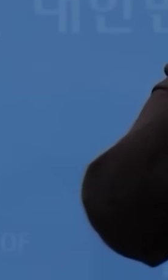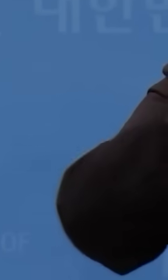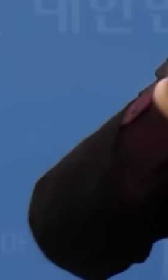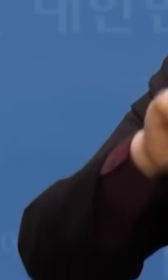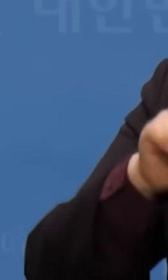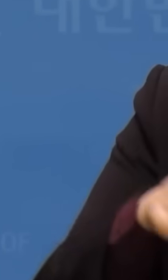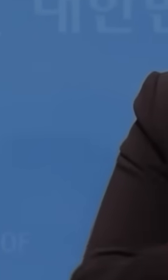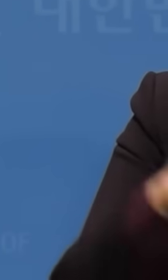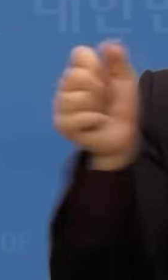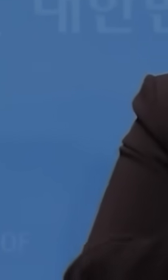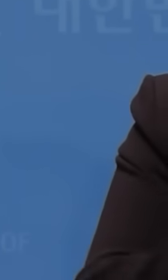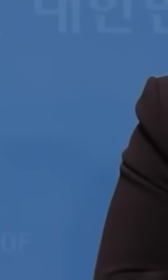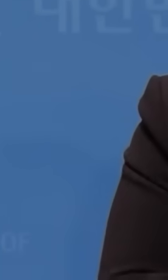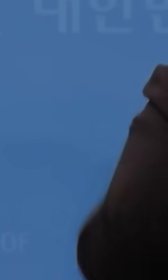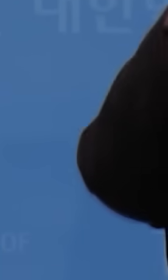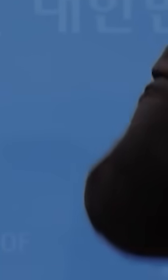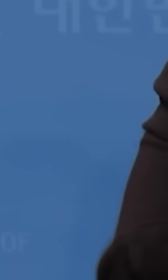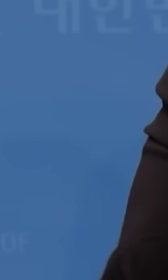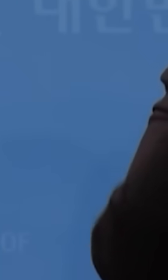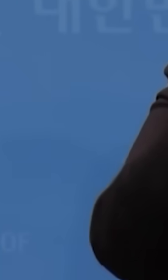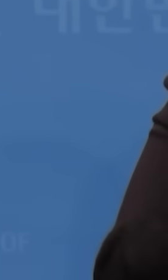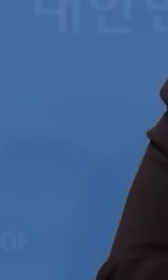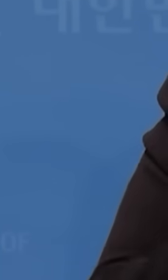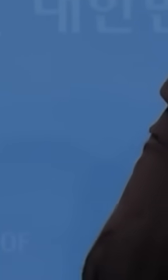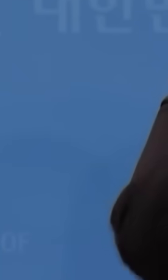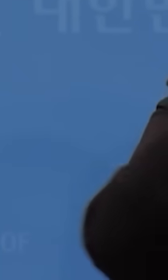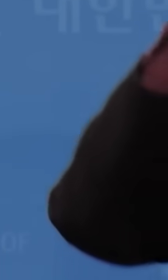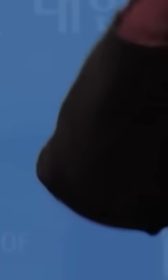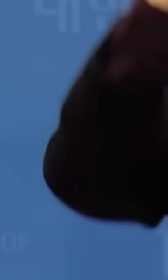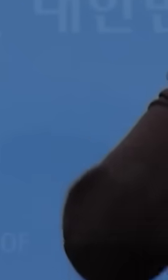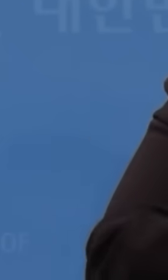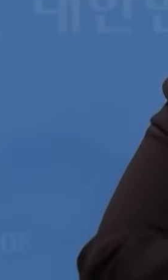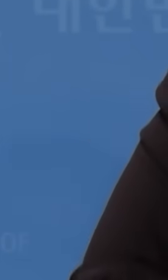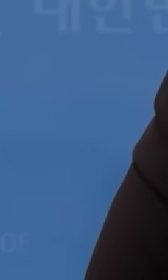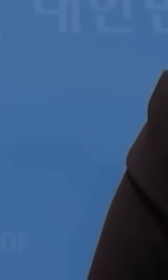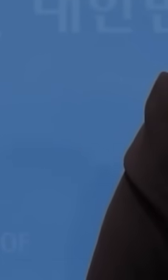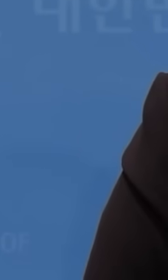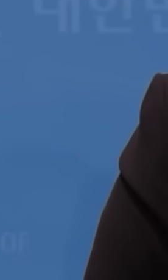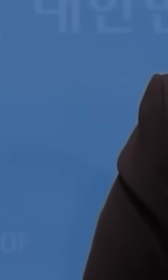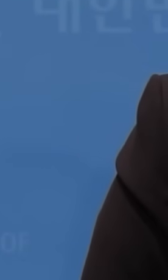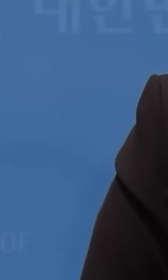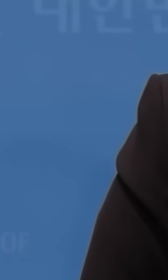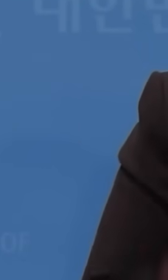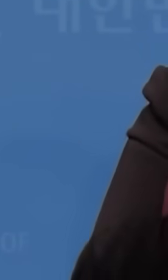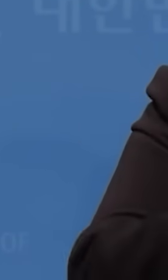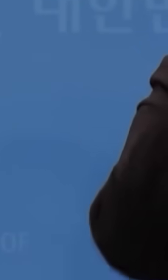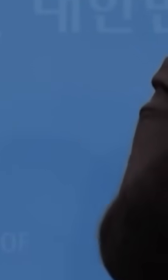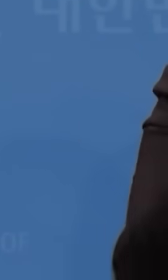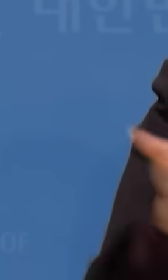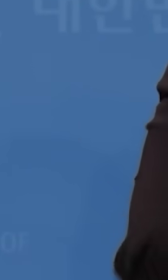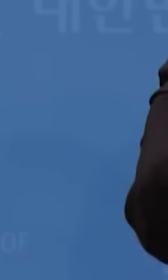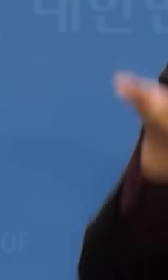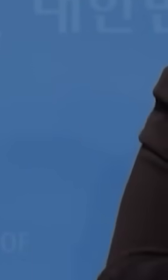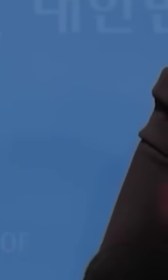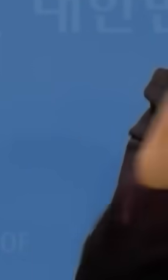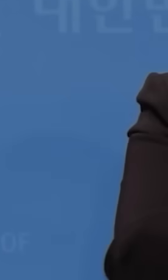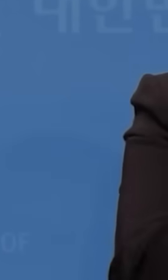고향갑 출마를 선언합니다. 존경하는 국민 여러분, 그리고 당원